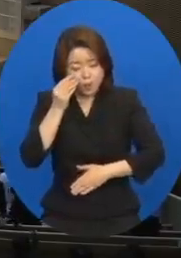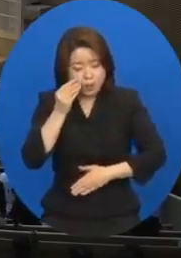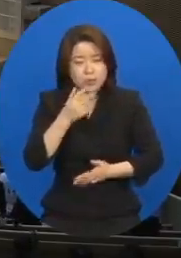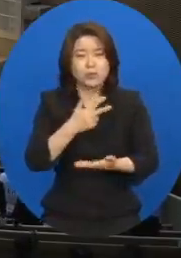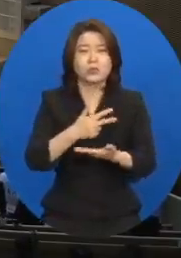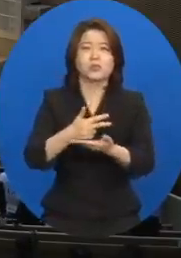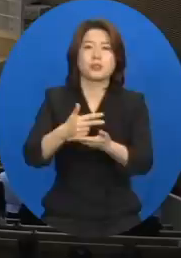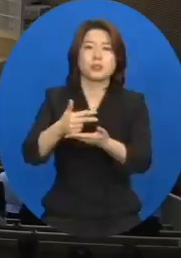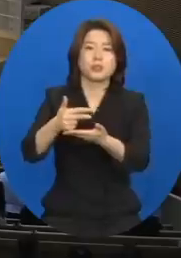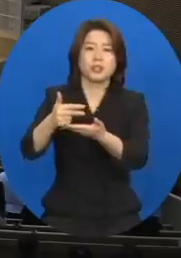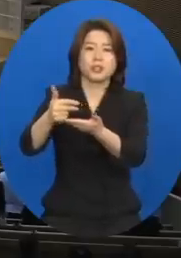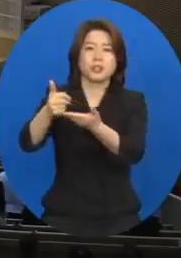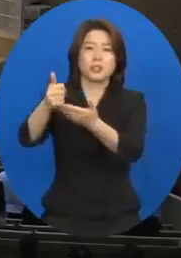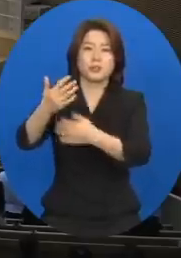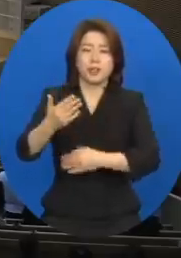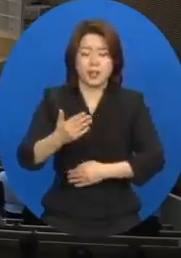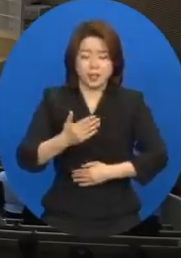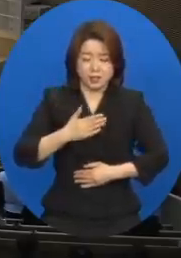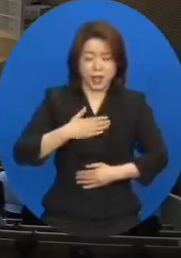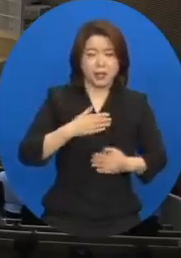오 주